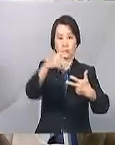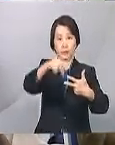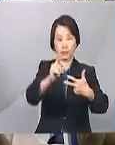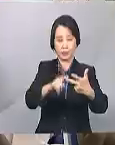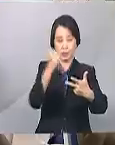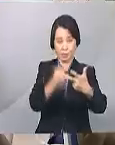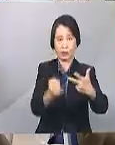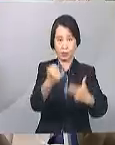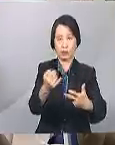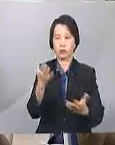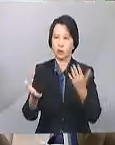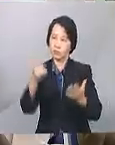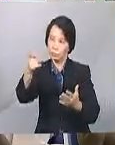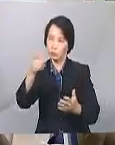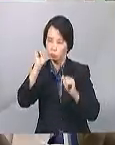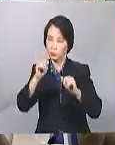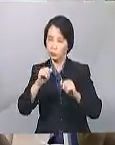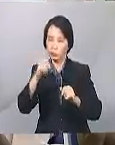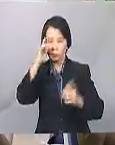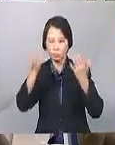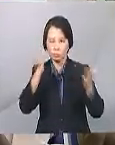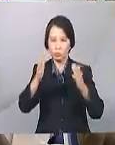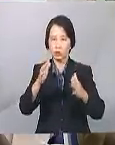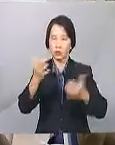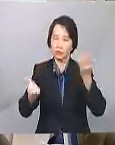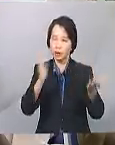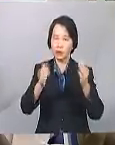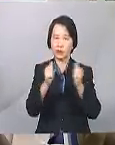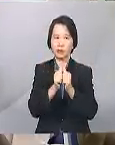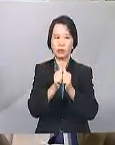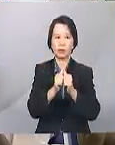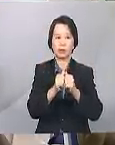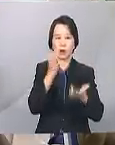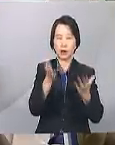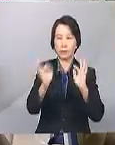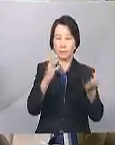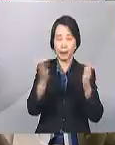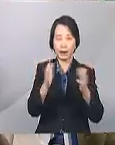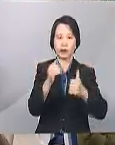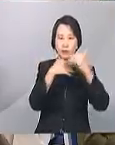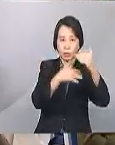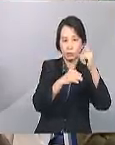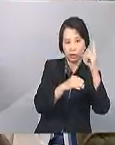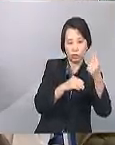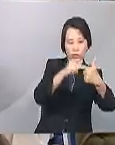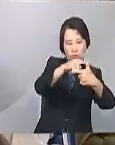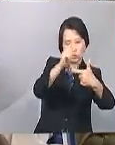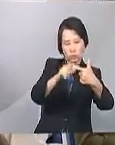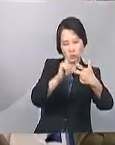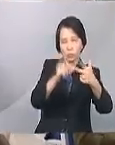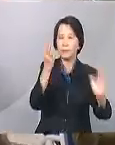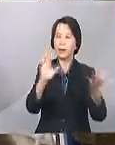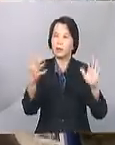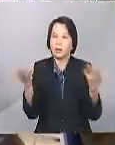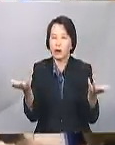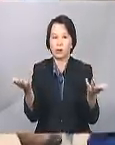bagi sedikit perbandingan pematuhan atau ingkar PKP jika dibandingkan dengan tahap 1 dan tahap 2 sebelum ini. Seperti